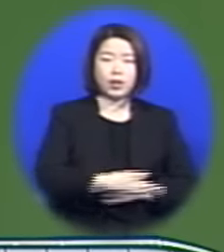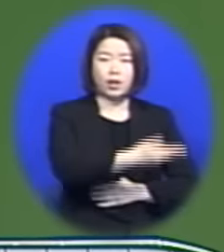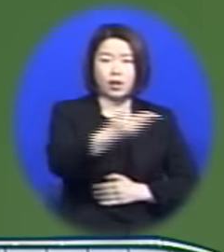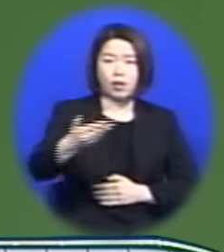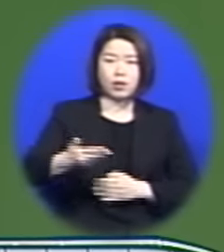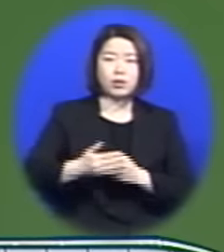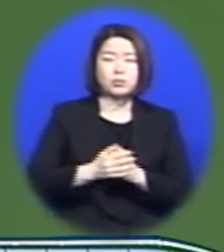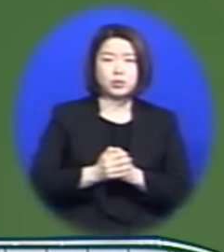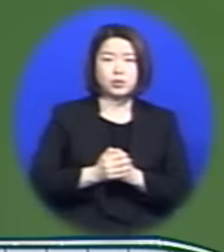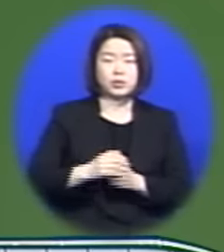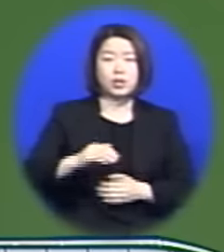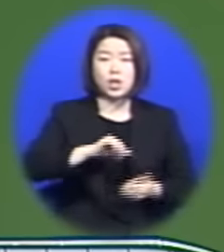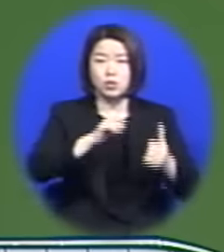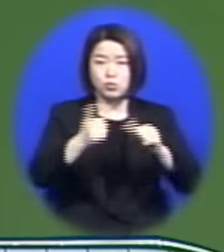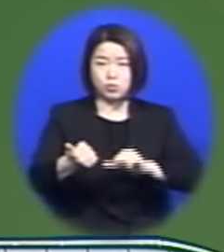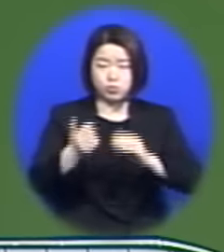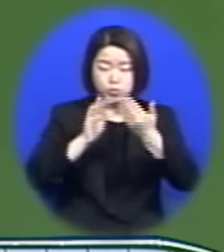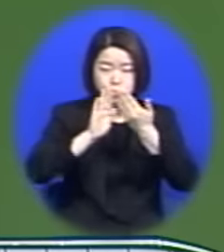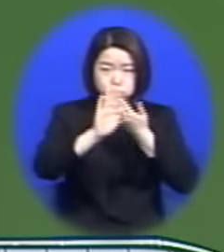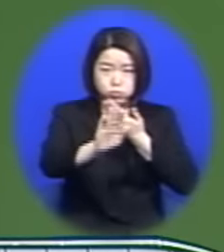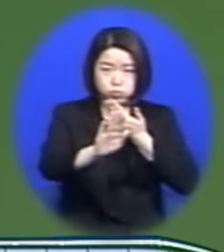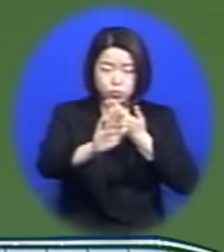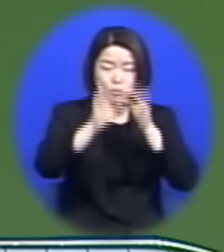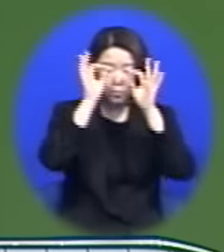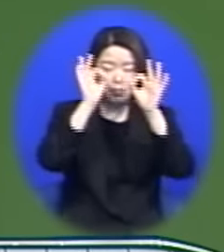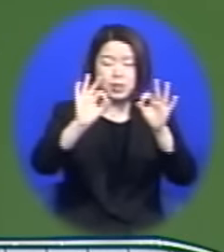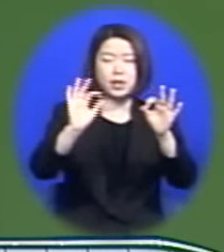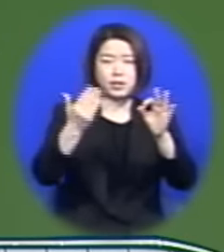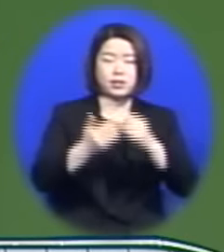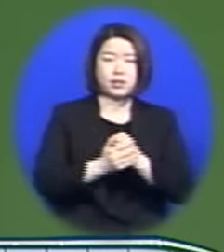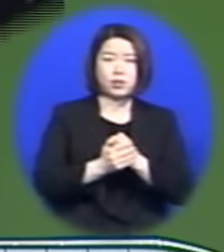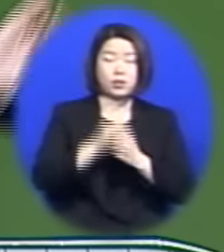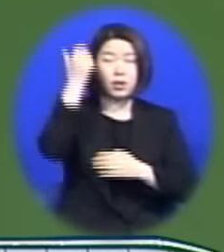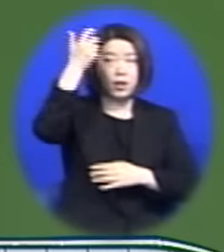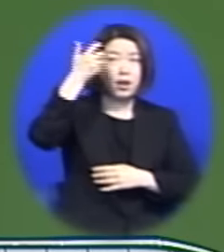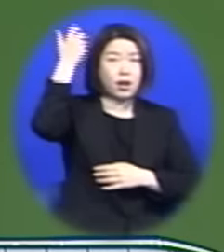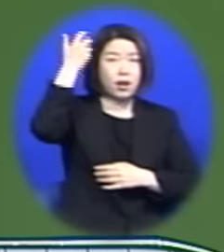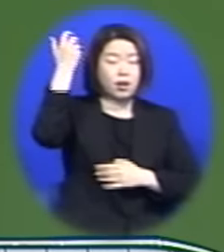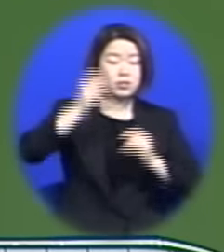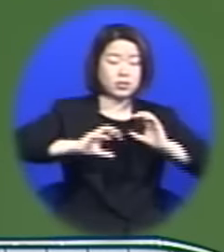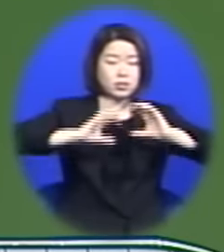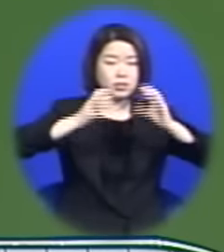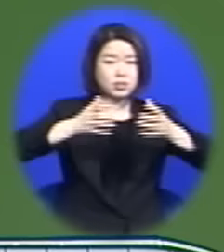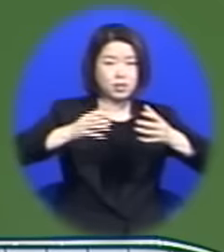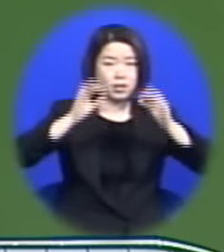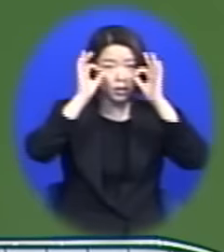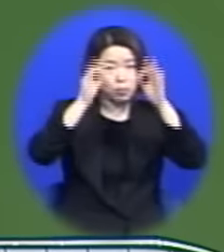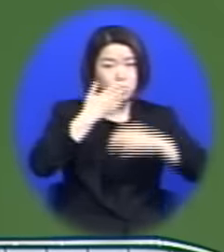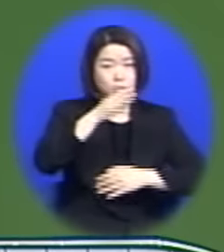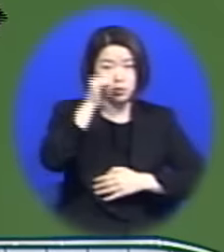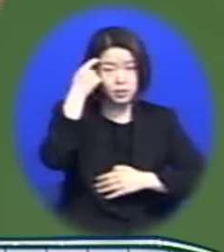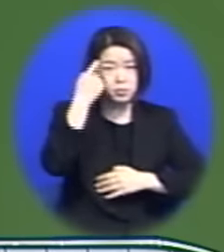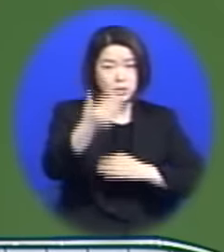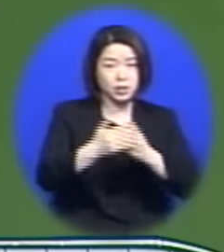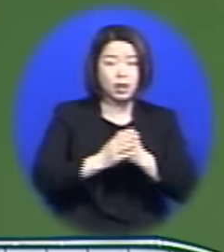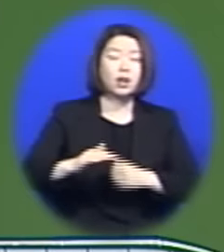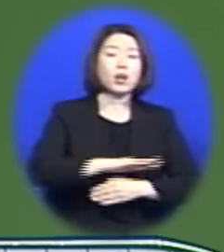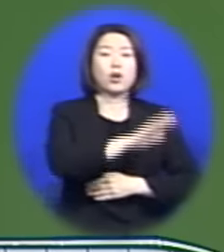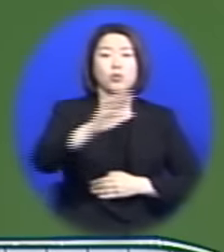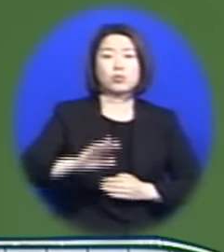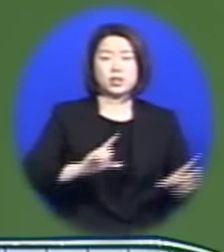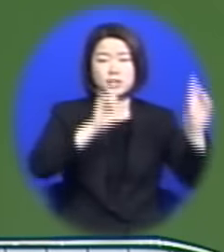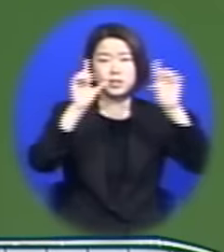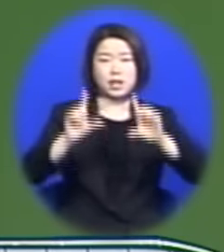여러분 죽음 이유를 보십니까 영적인 세계를 여러분 보십니까 우리 삶에 있어서 가장 중요한